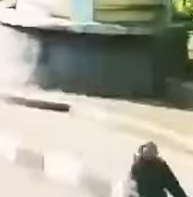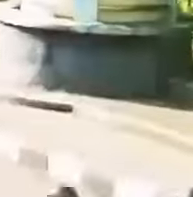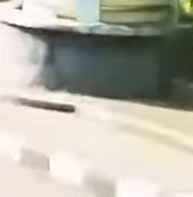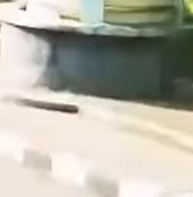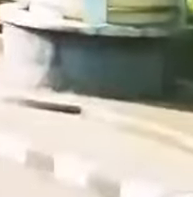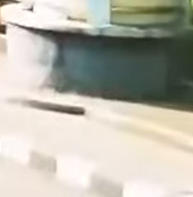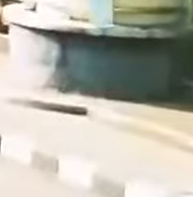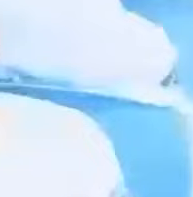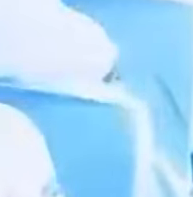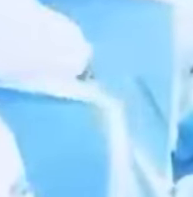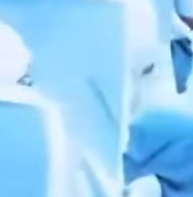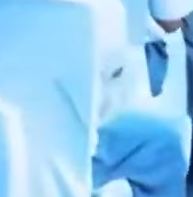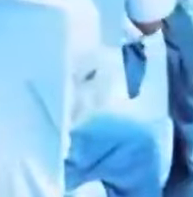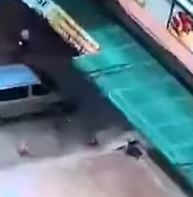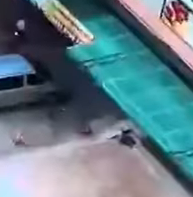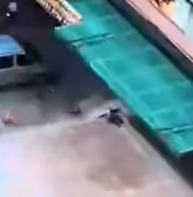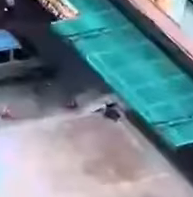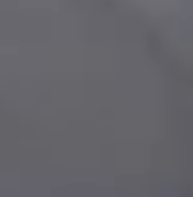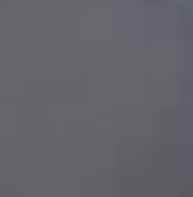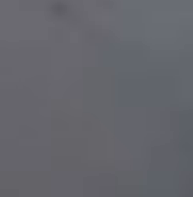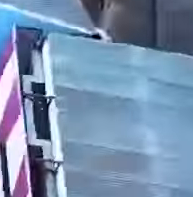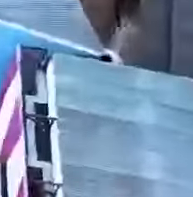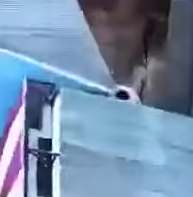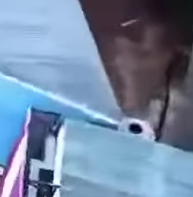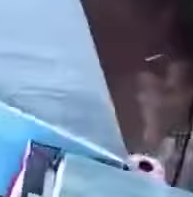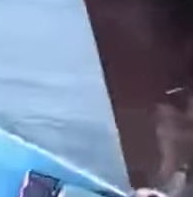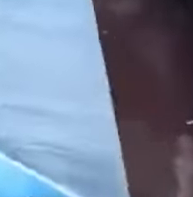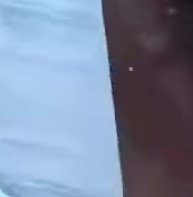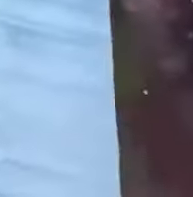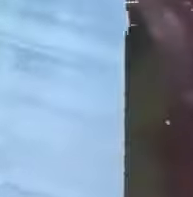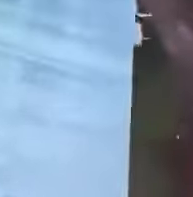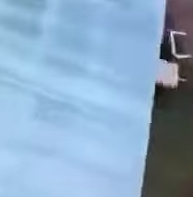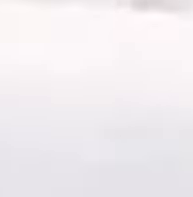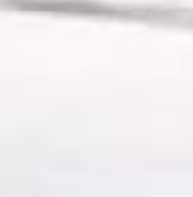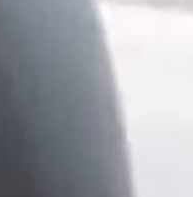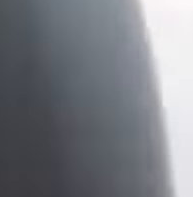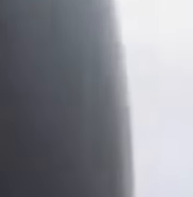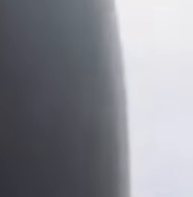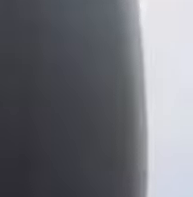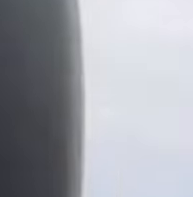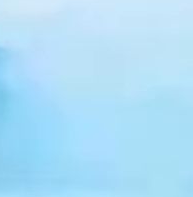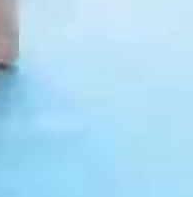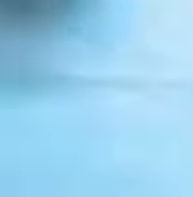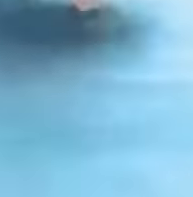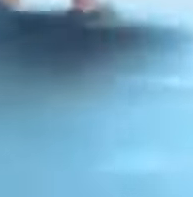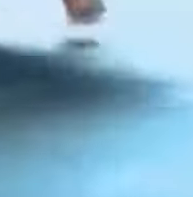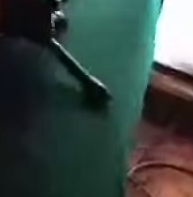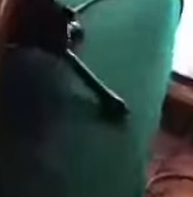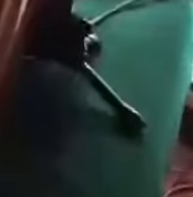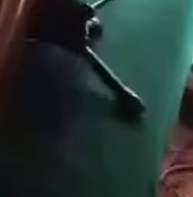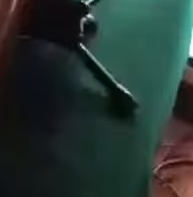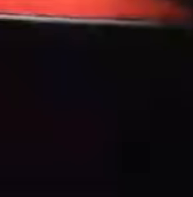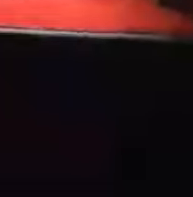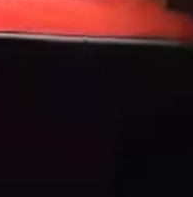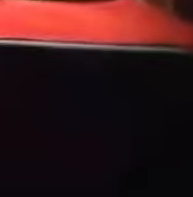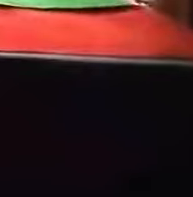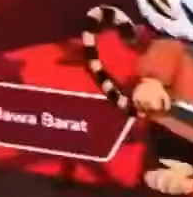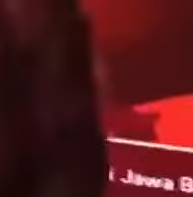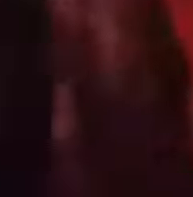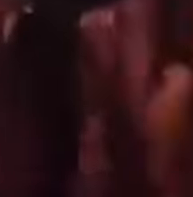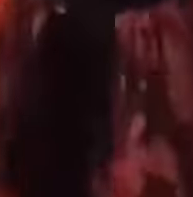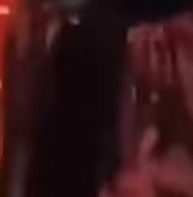Masyarakat diharapkan dapat dengan cerdas memilih pemimpin yang berkualitas. Event ini juga menampilkan beberapa kesenian dan budaya